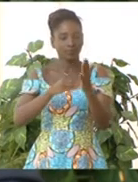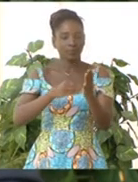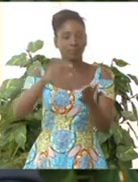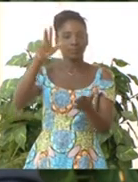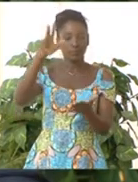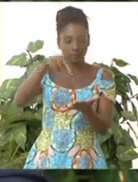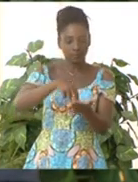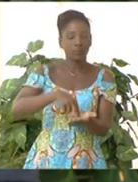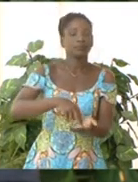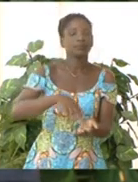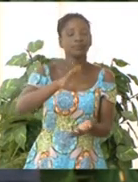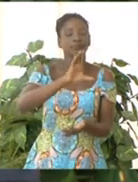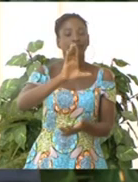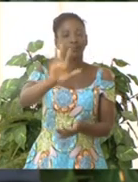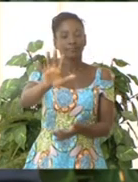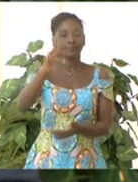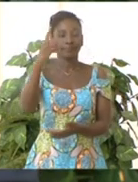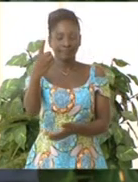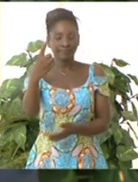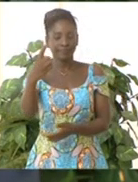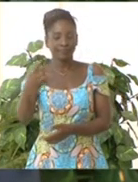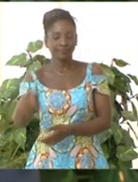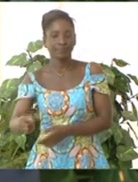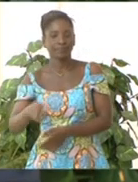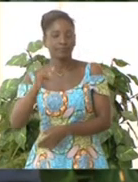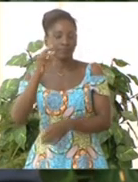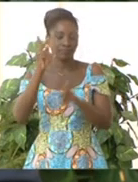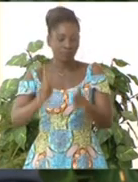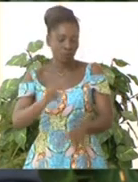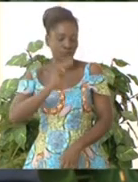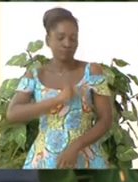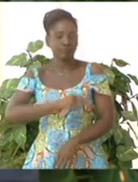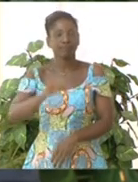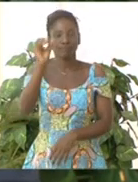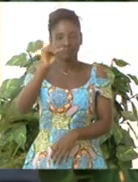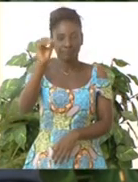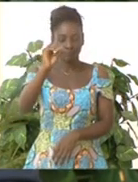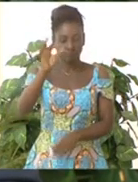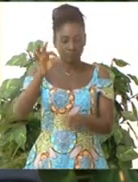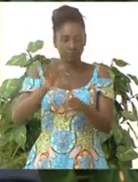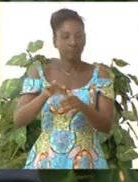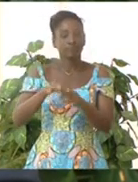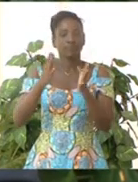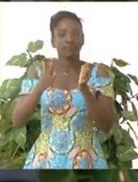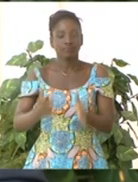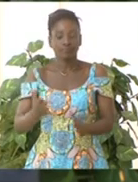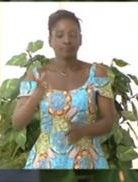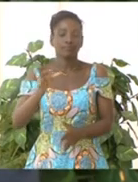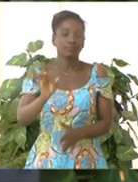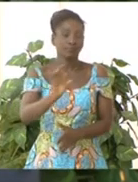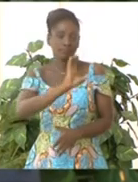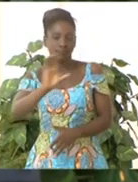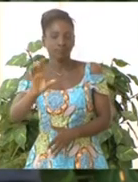personnel d'astreinte 0 votants 764